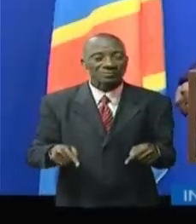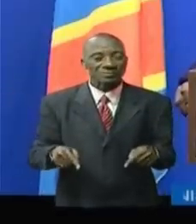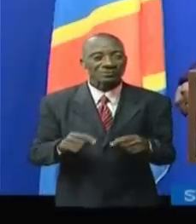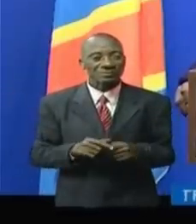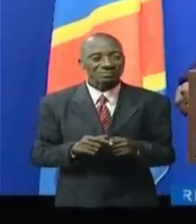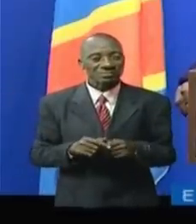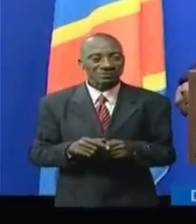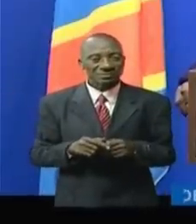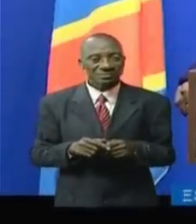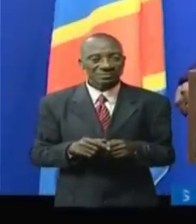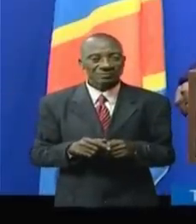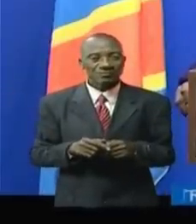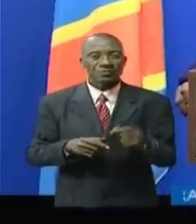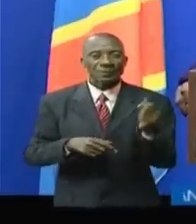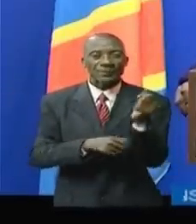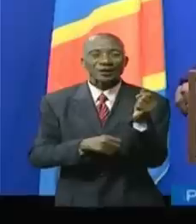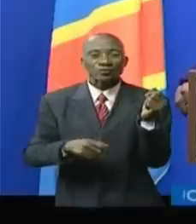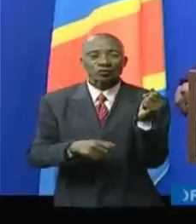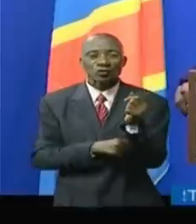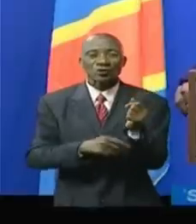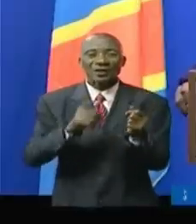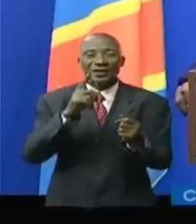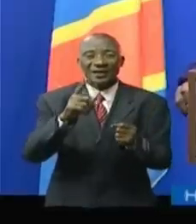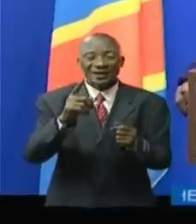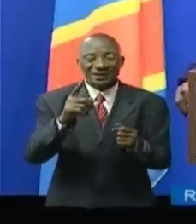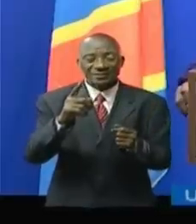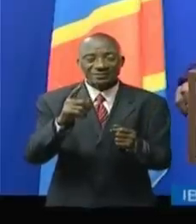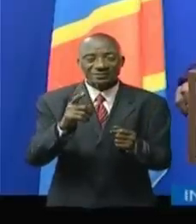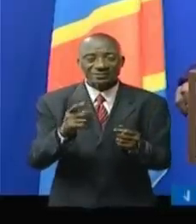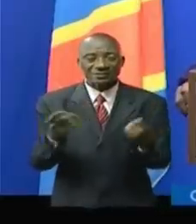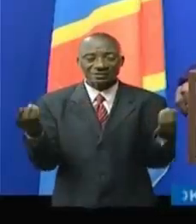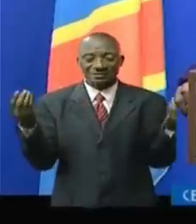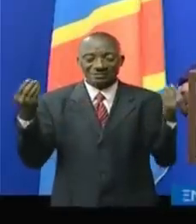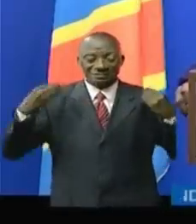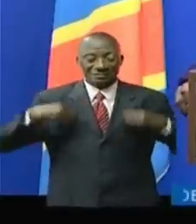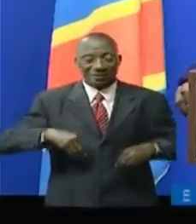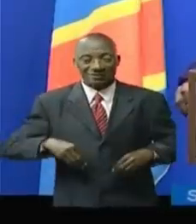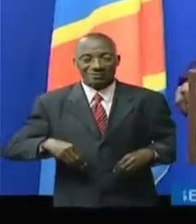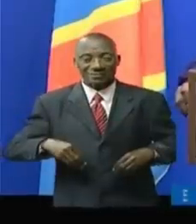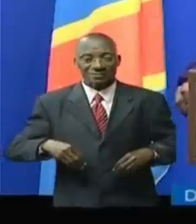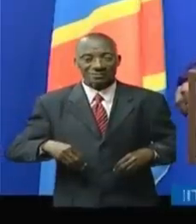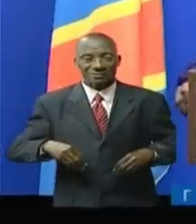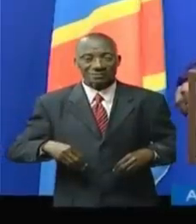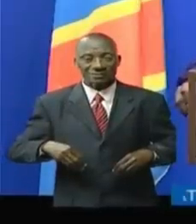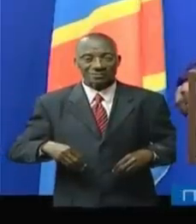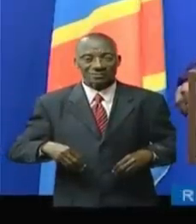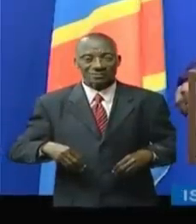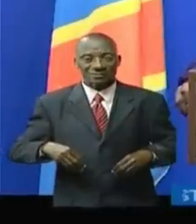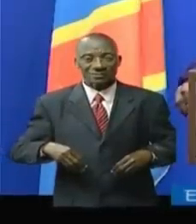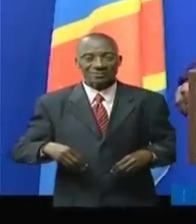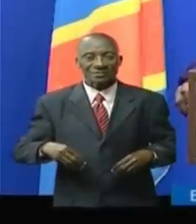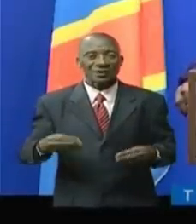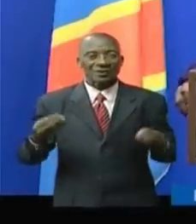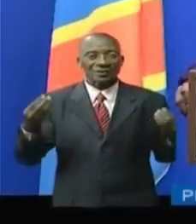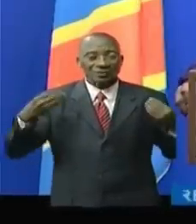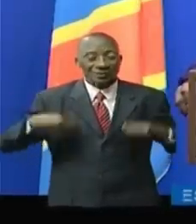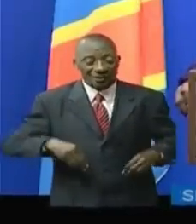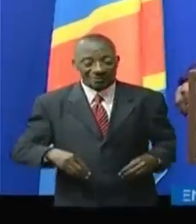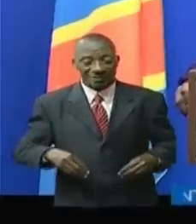personne n'a le droit de porter sur elle une tenue ou tout autre